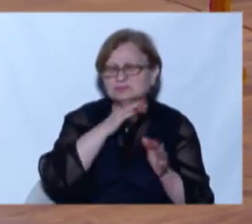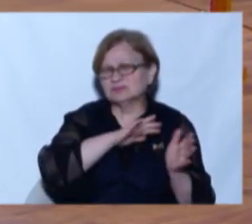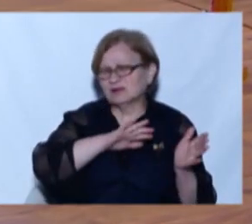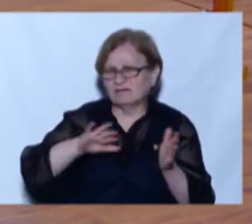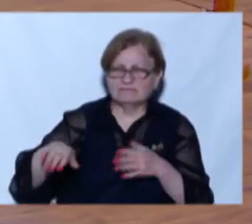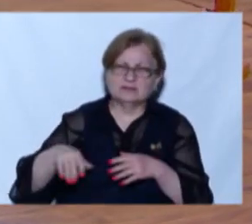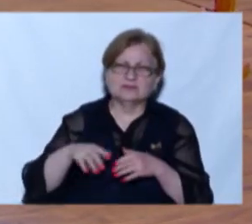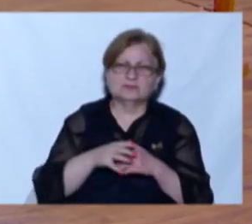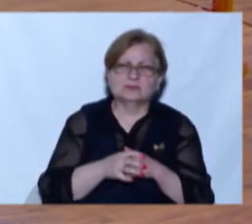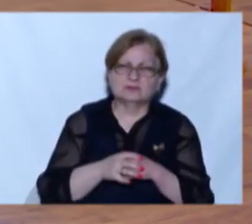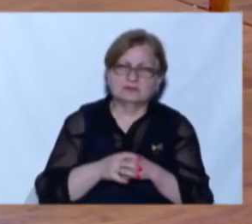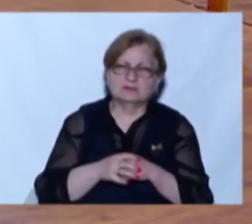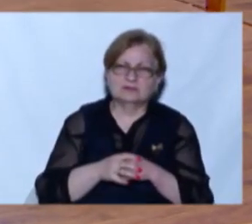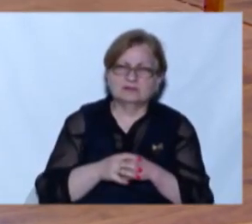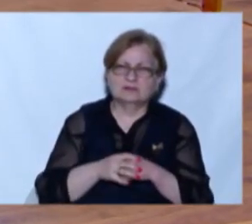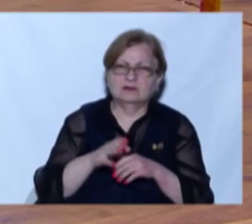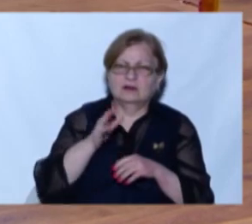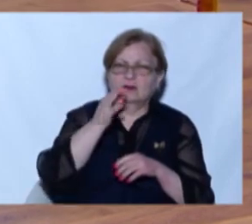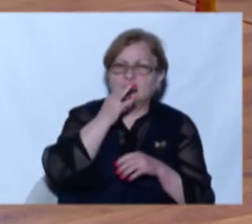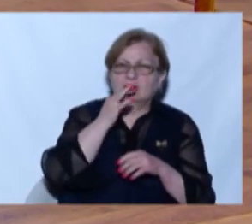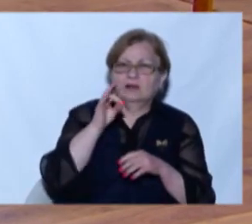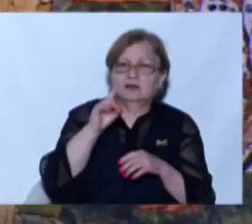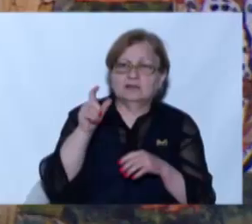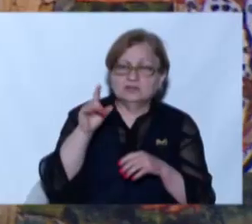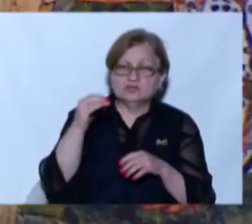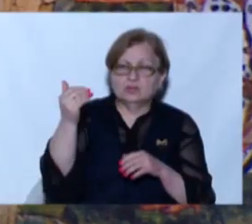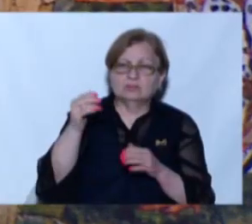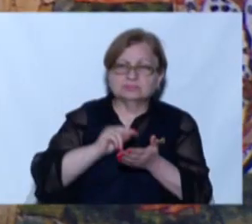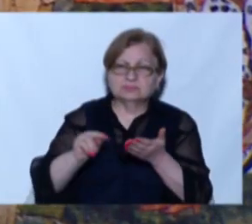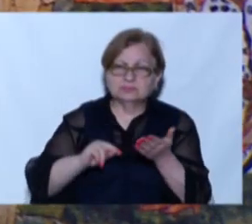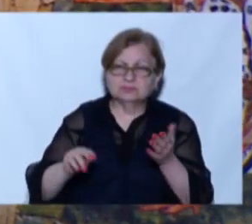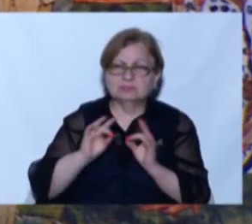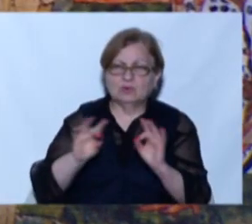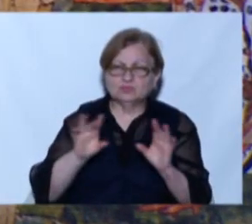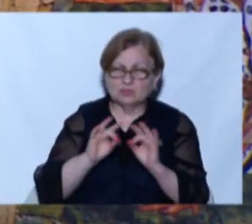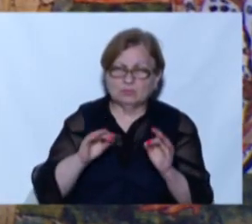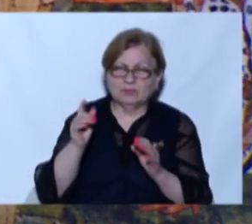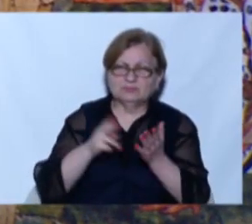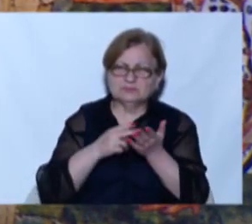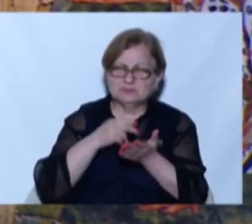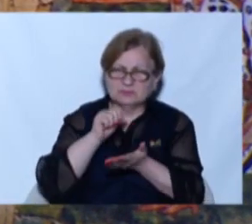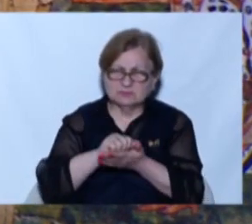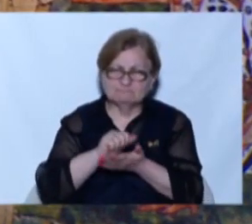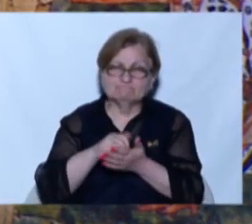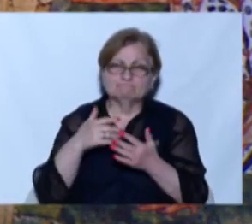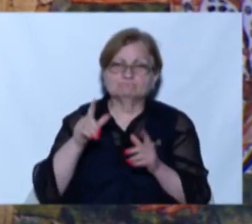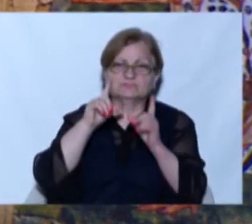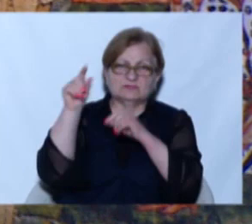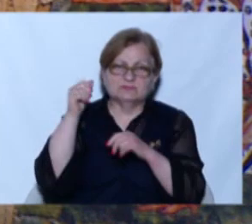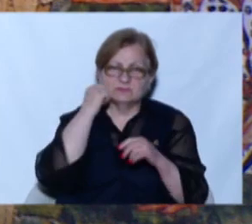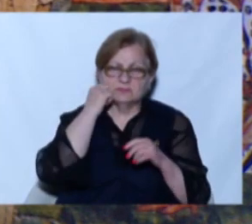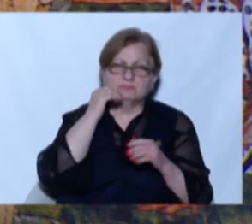დრო, გამოვიდა რეზოს მოთხრობების წიგნი, ხოლო თავად ავტორი ყვება, რომ ის წავიდა ჯერ მოსკოვში,